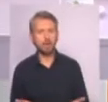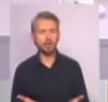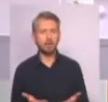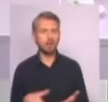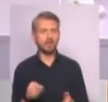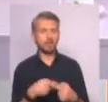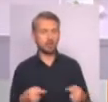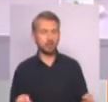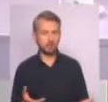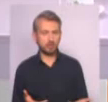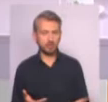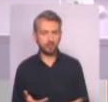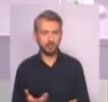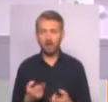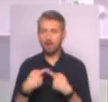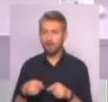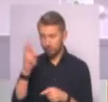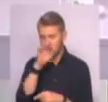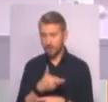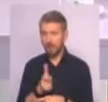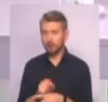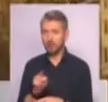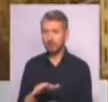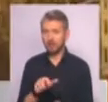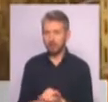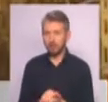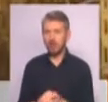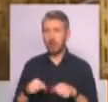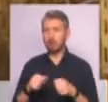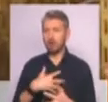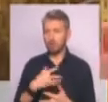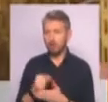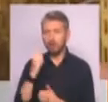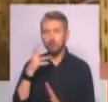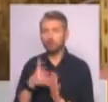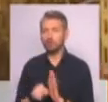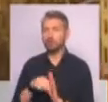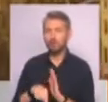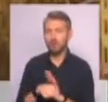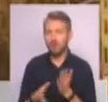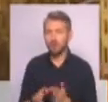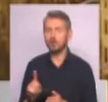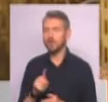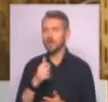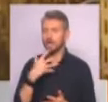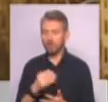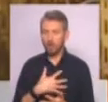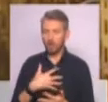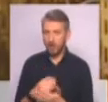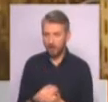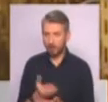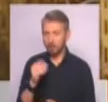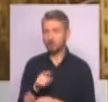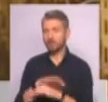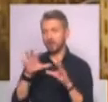все інше. Тому що в інших країнах більше це займається право власності, вони розуміють, що таке право власності і що за своєю власністю треба, якщо вона